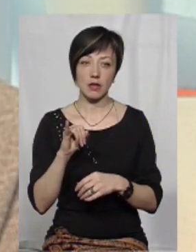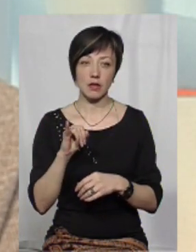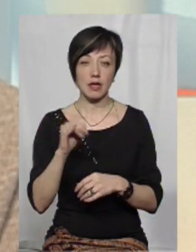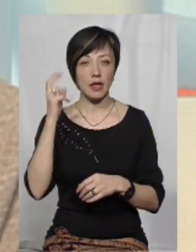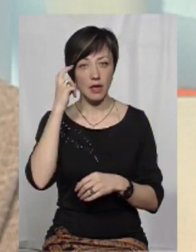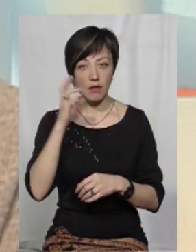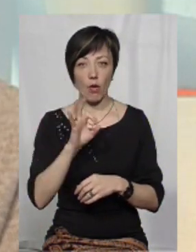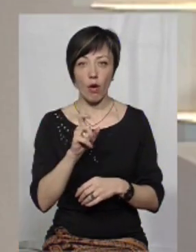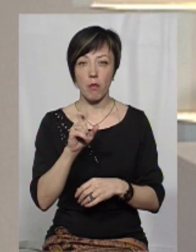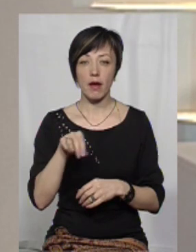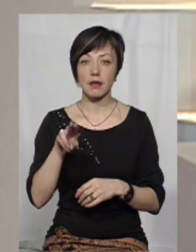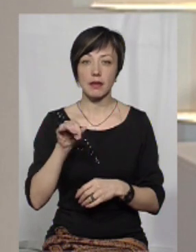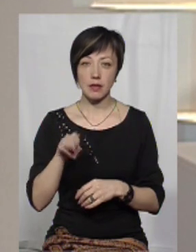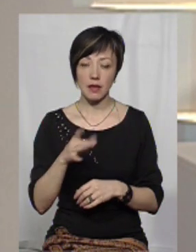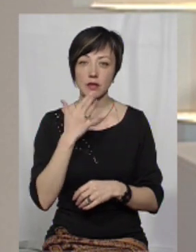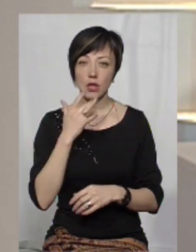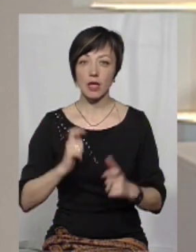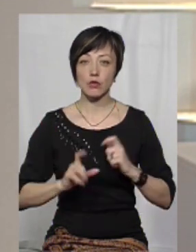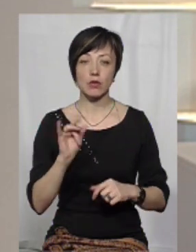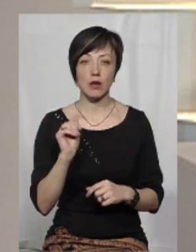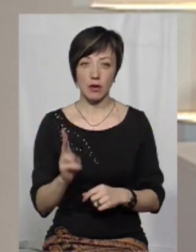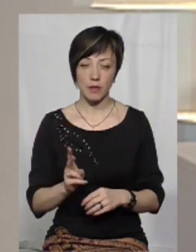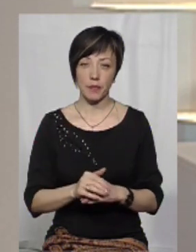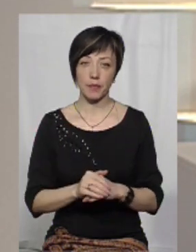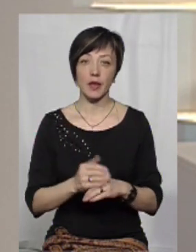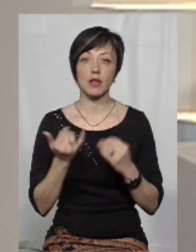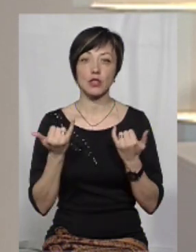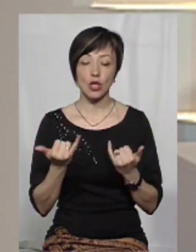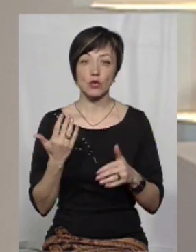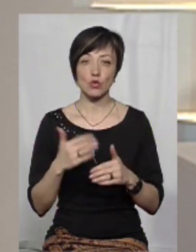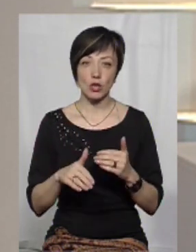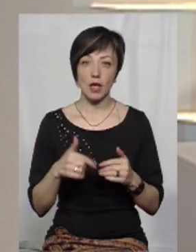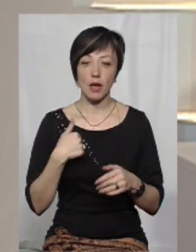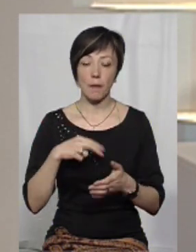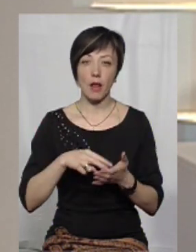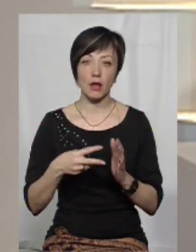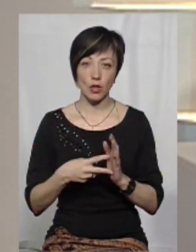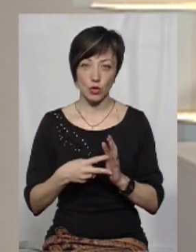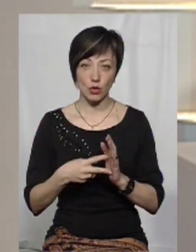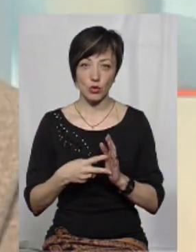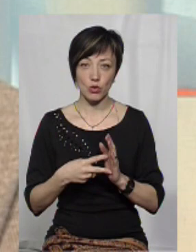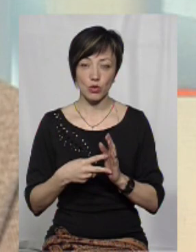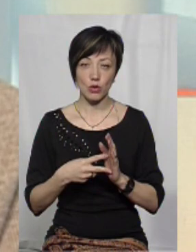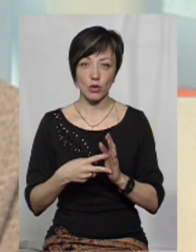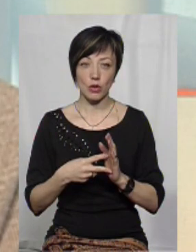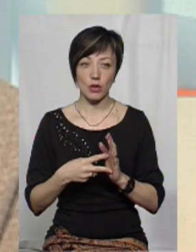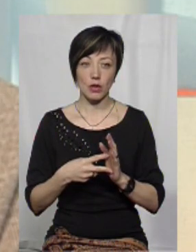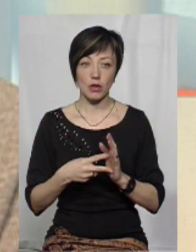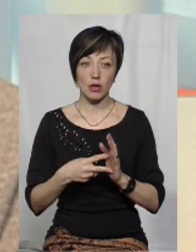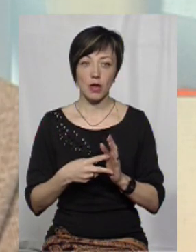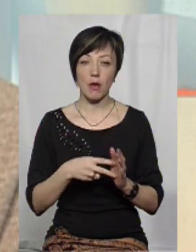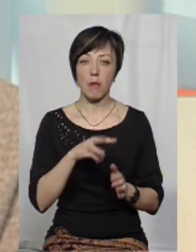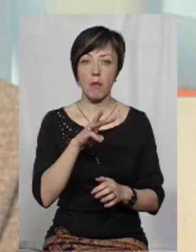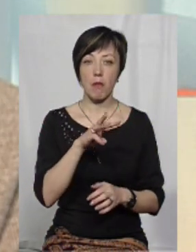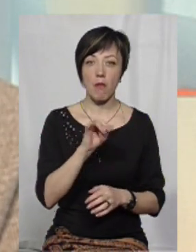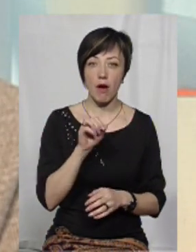и Киев Ахмадет, ну и Национальный институт рака. Сейчас уже я планирую, вот у меня на